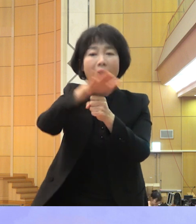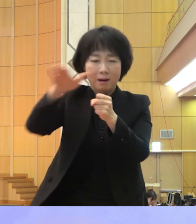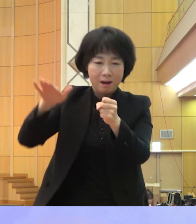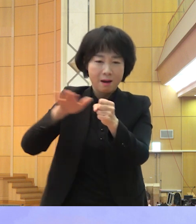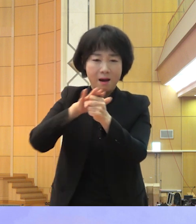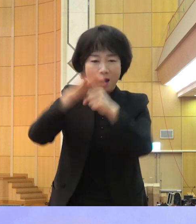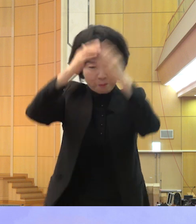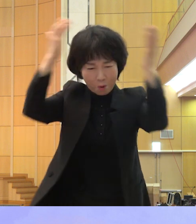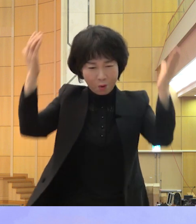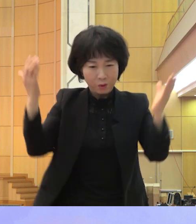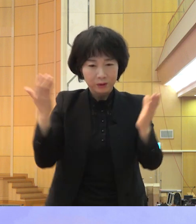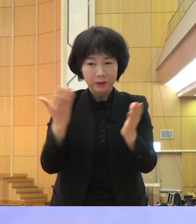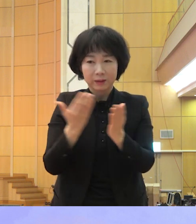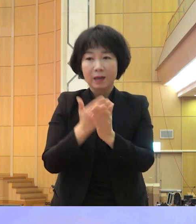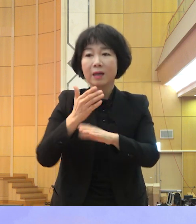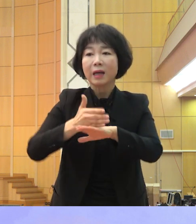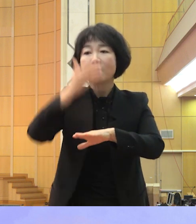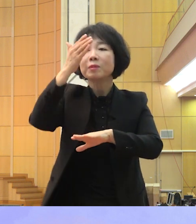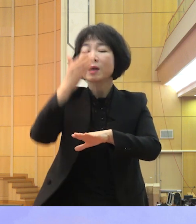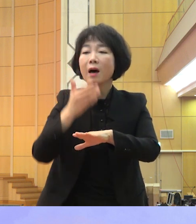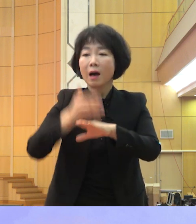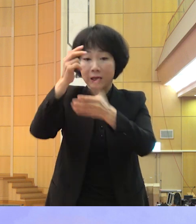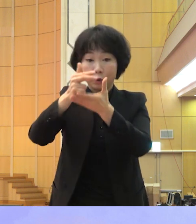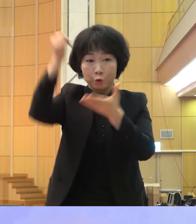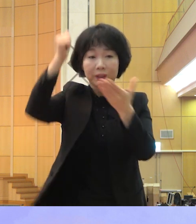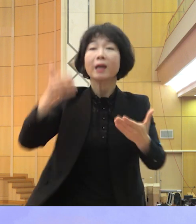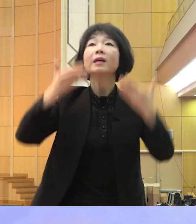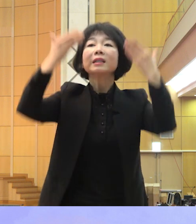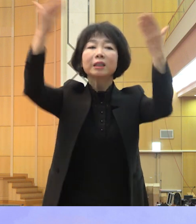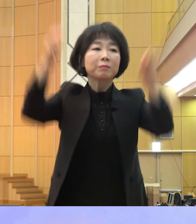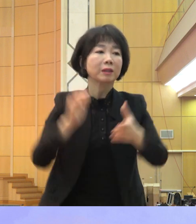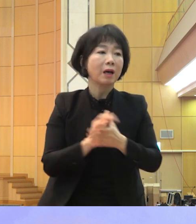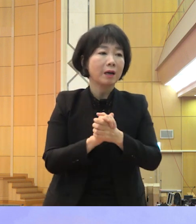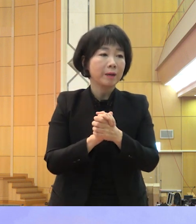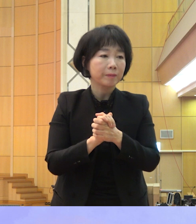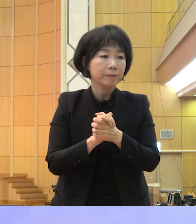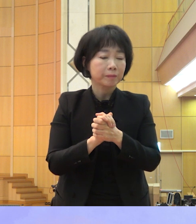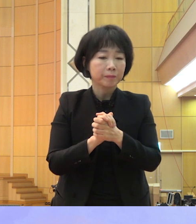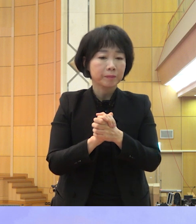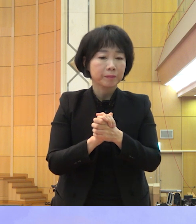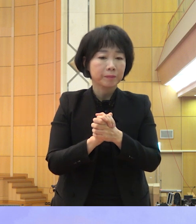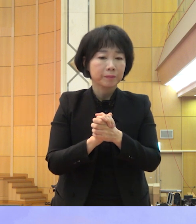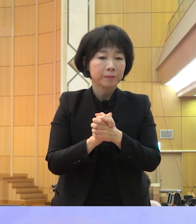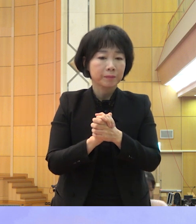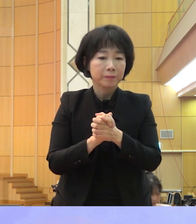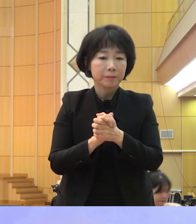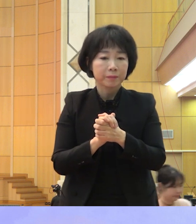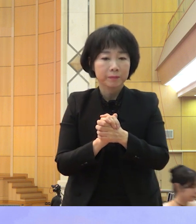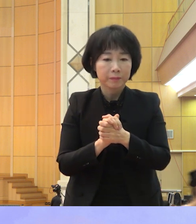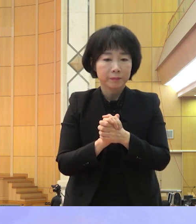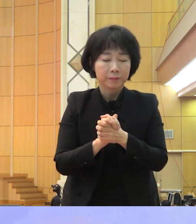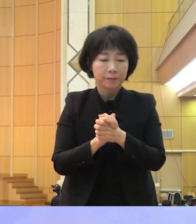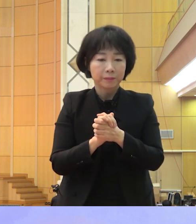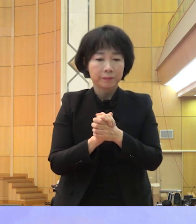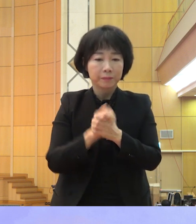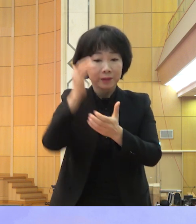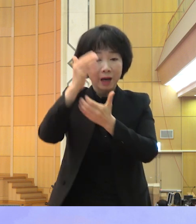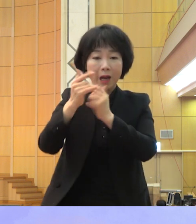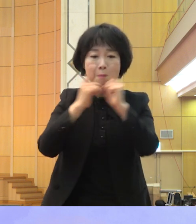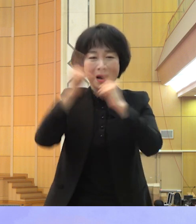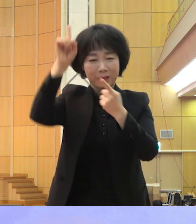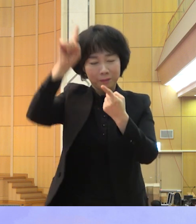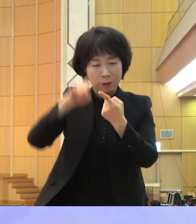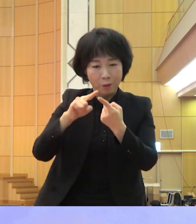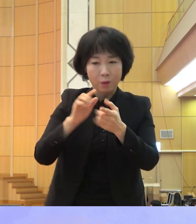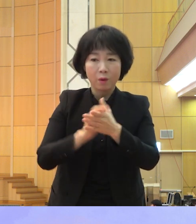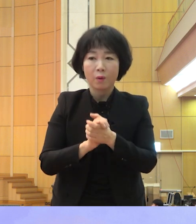사랑과 모든 감사를 주님께 드리옵나이다. 새술은 세부대에 담으라는 하나님의